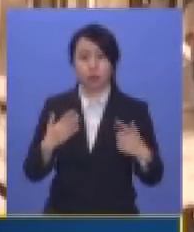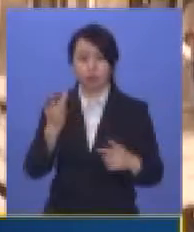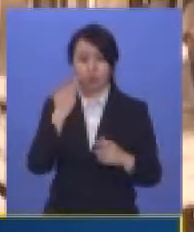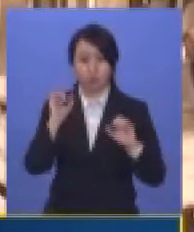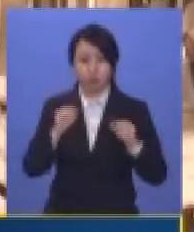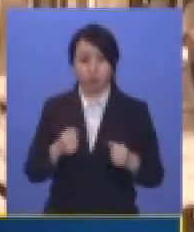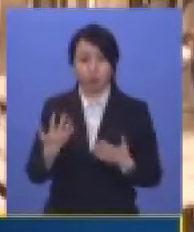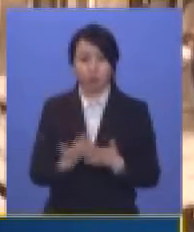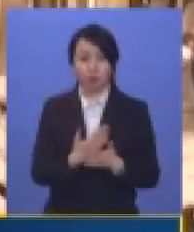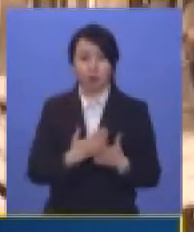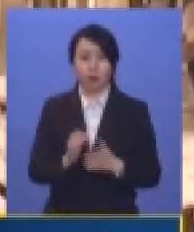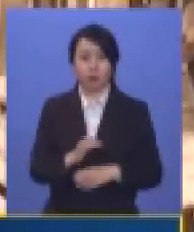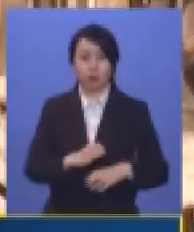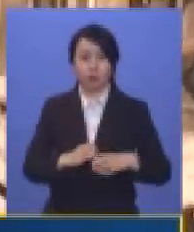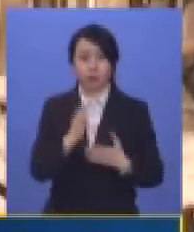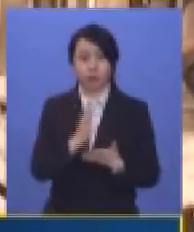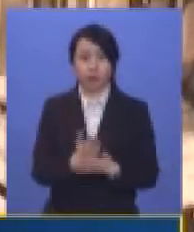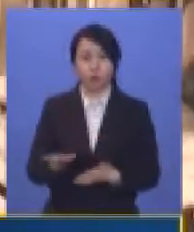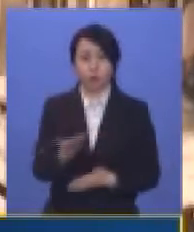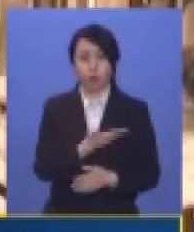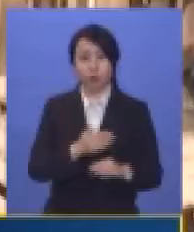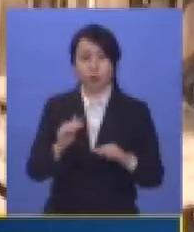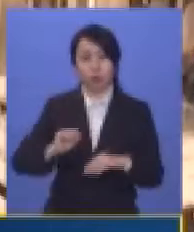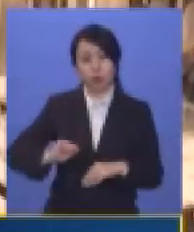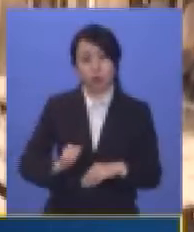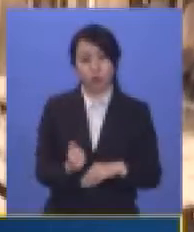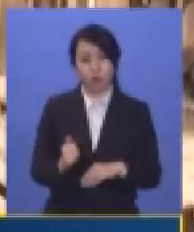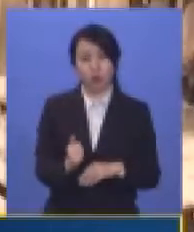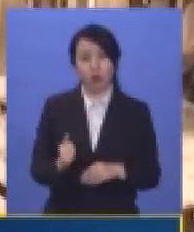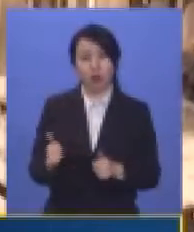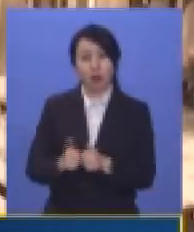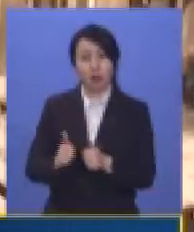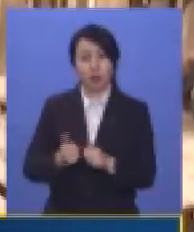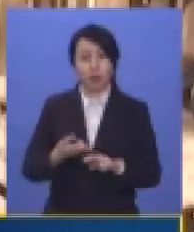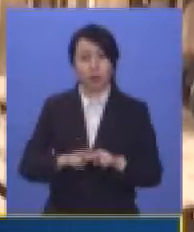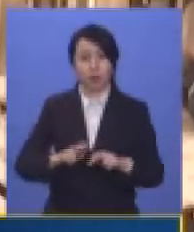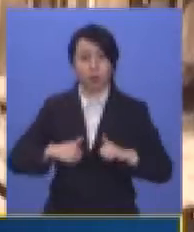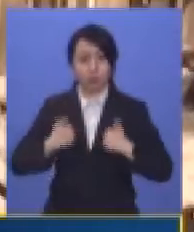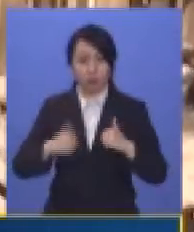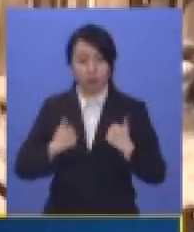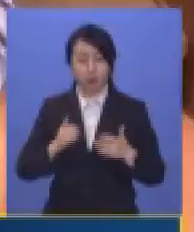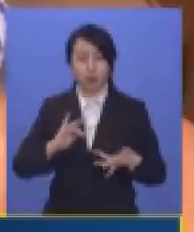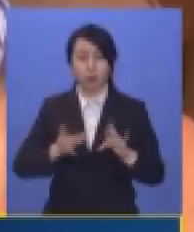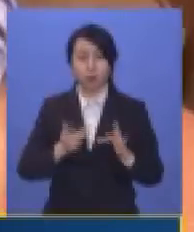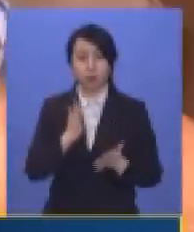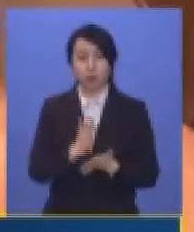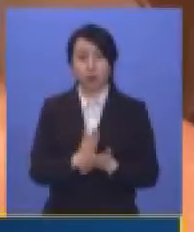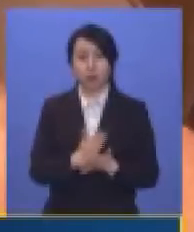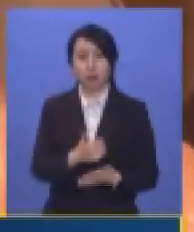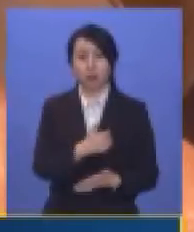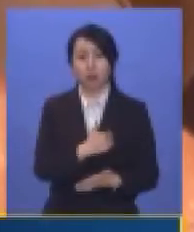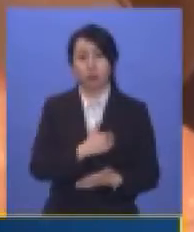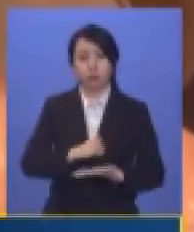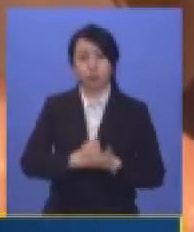найти выход, можно пристроить. Есть у нас друзья, знакомые, коллеги, да, и так далее. Как-то, ну, постараться. Соцсети сейчас есть.